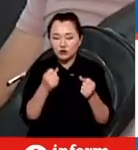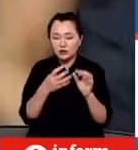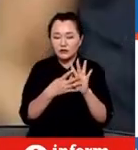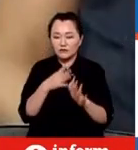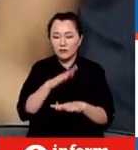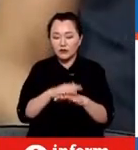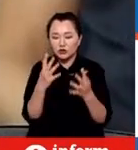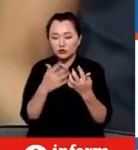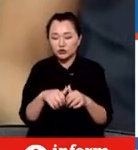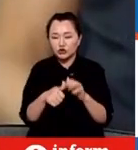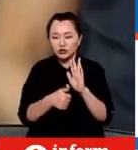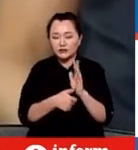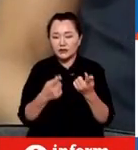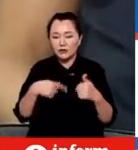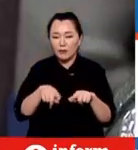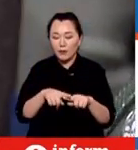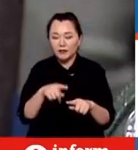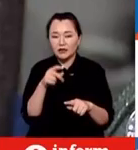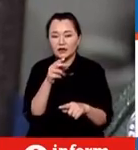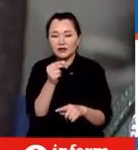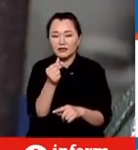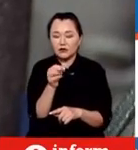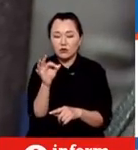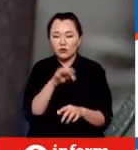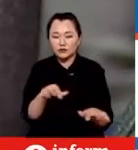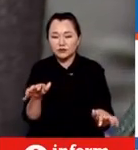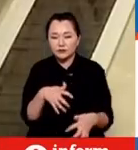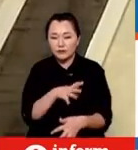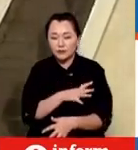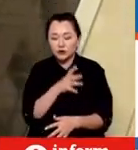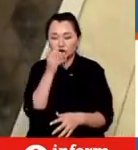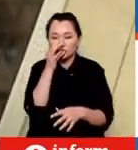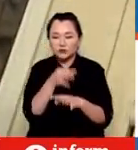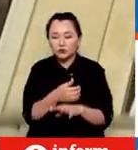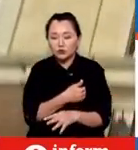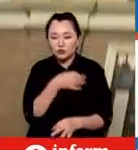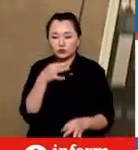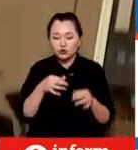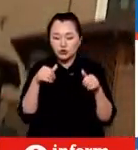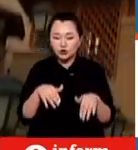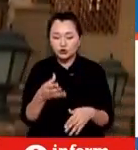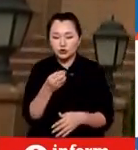банктегі шот және 16 компанияның жарғылық капиталы тәркіленіп отыр. Айта кетейік, сот үкімі